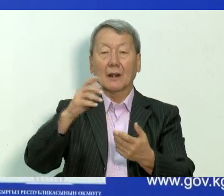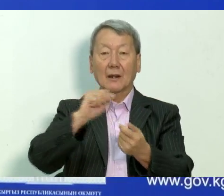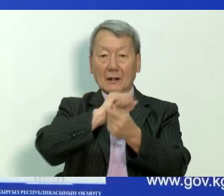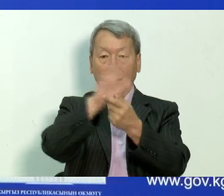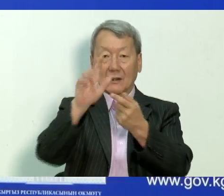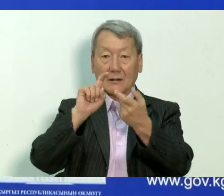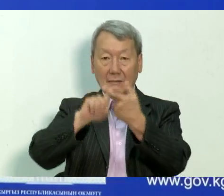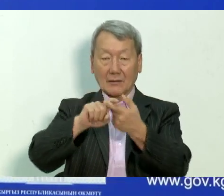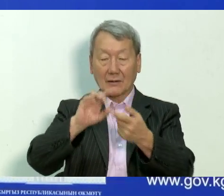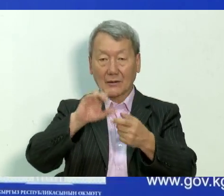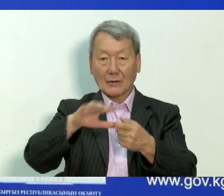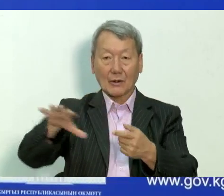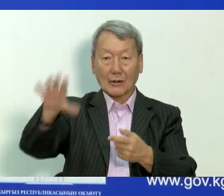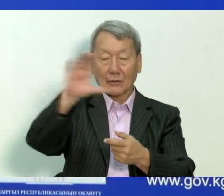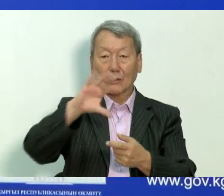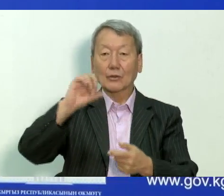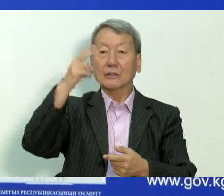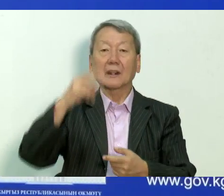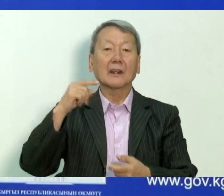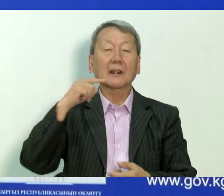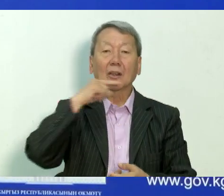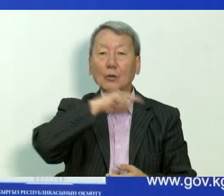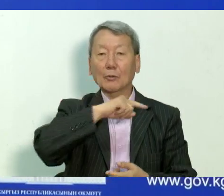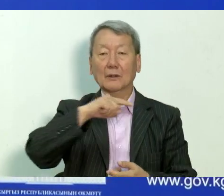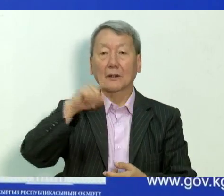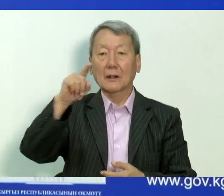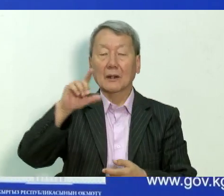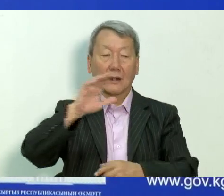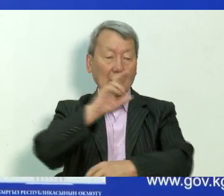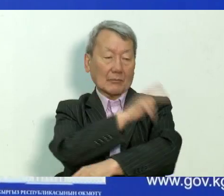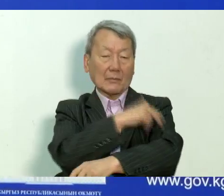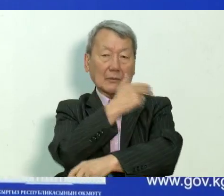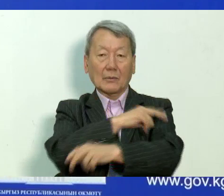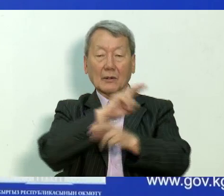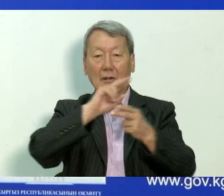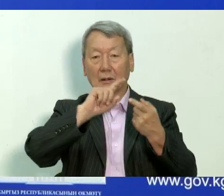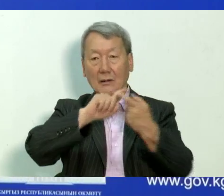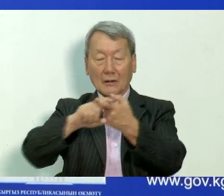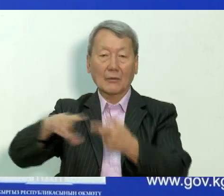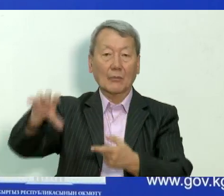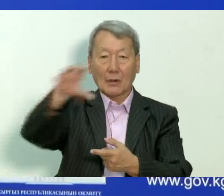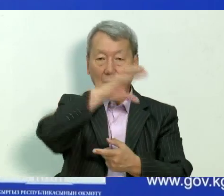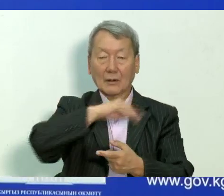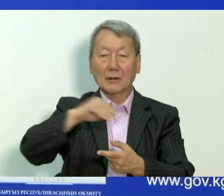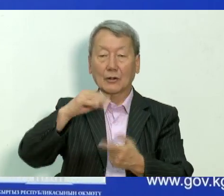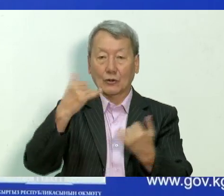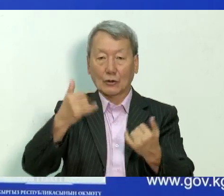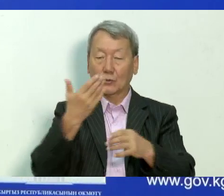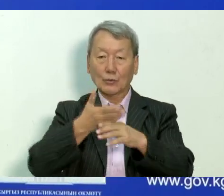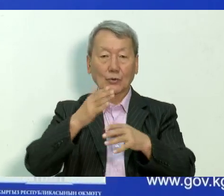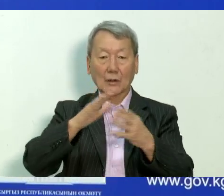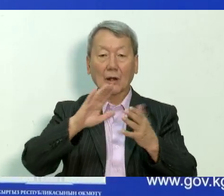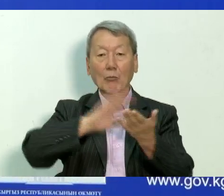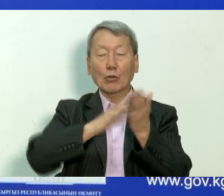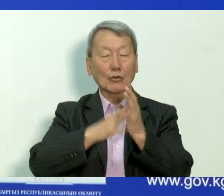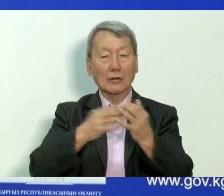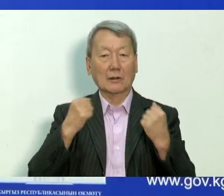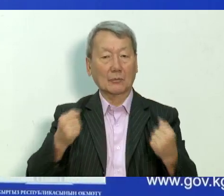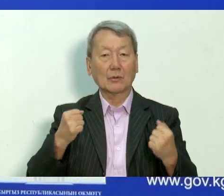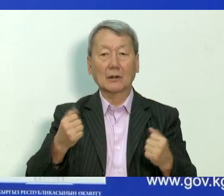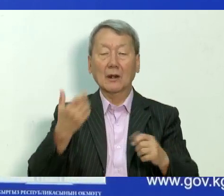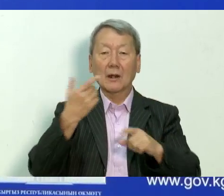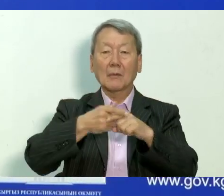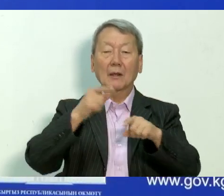Коронавирус пандемиясына байланыштуу социалдык, экономикалык жана эпидемиологиялык кырдаал да күч алып турат.